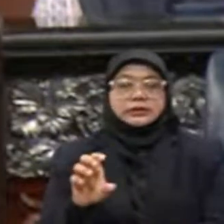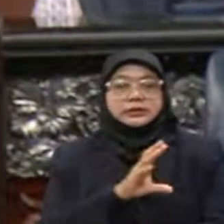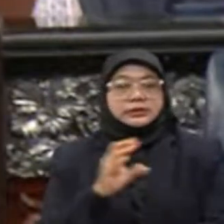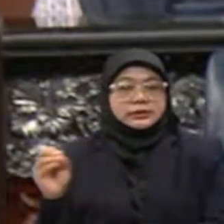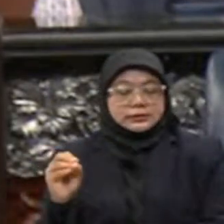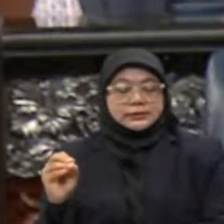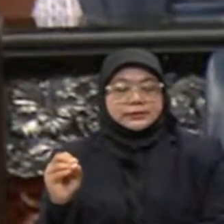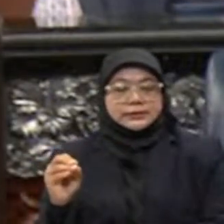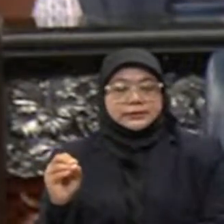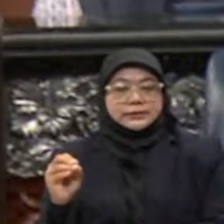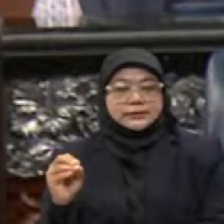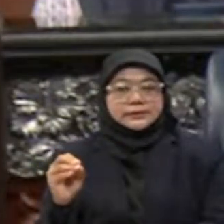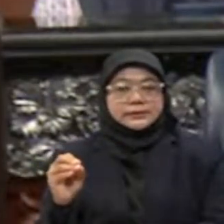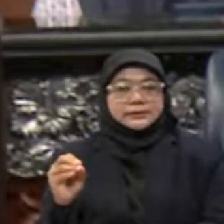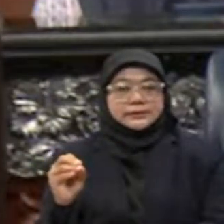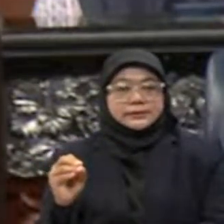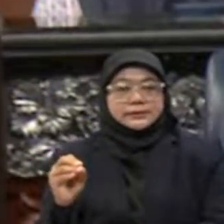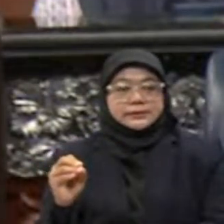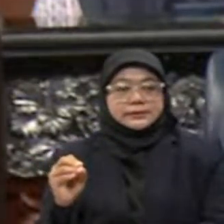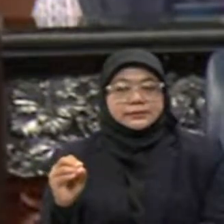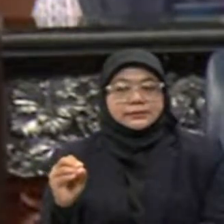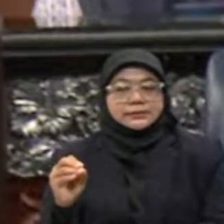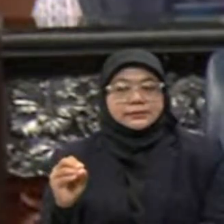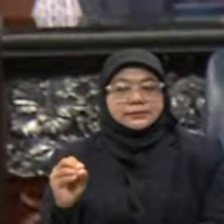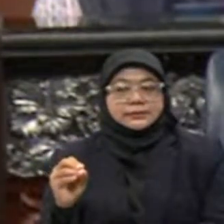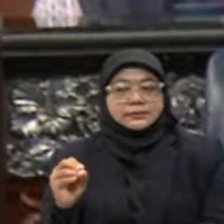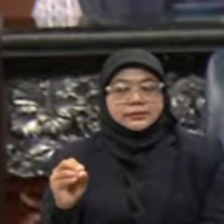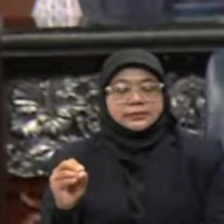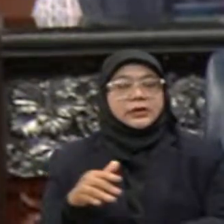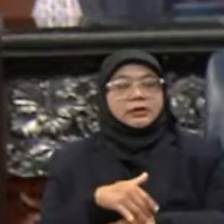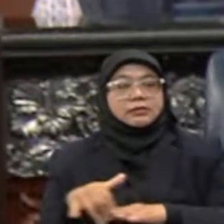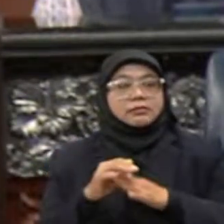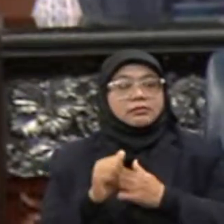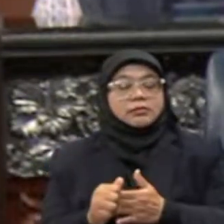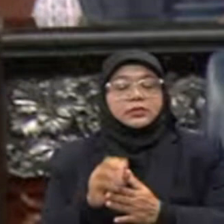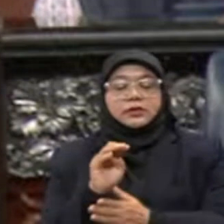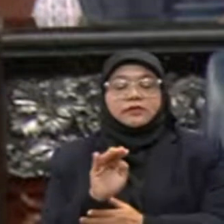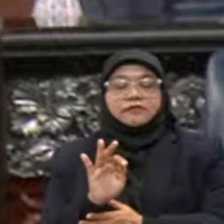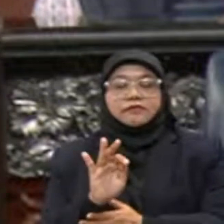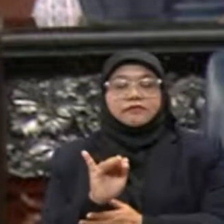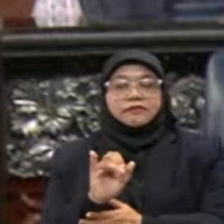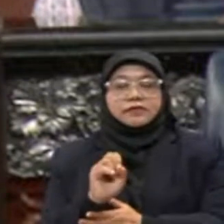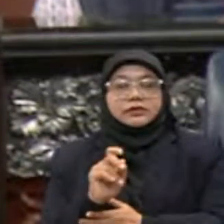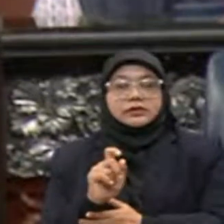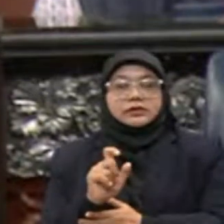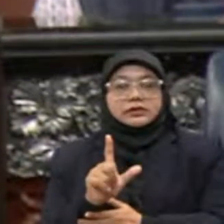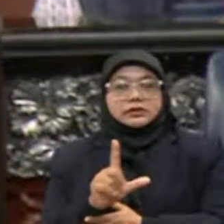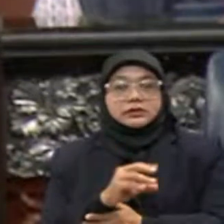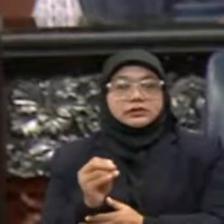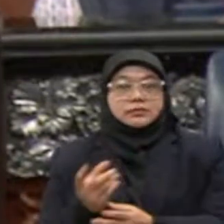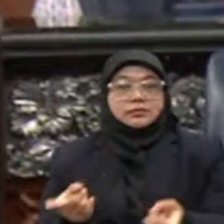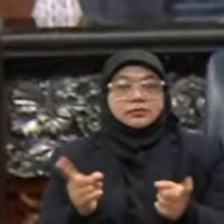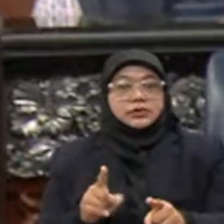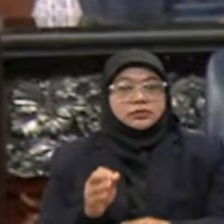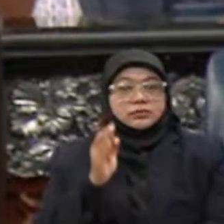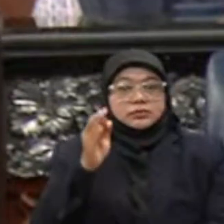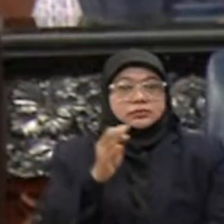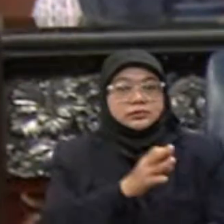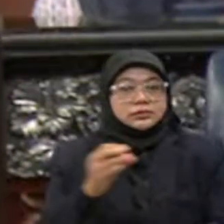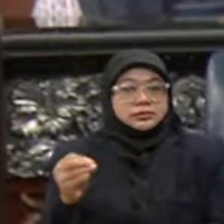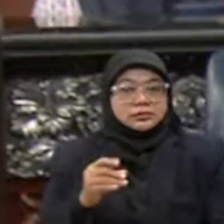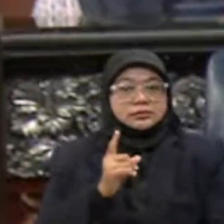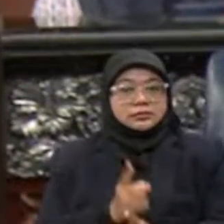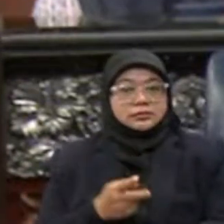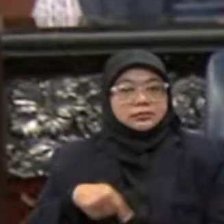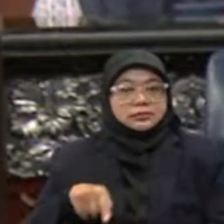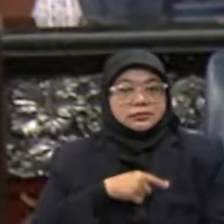adalah di bawah guideline fiskal sama Adobe ini akan berlaku pada masa akan datang bahwa